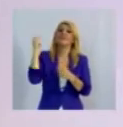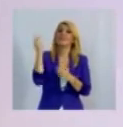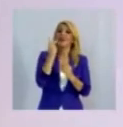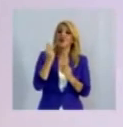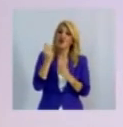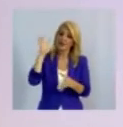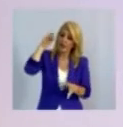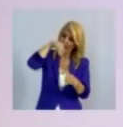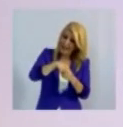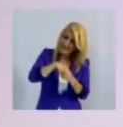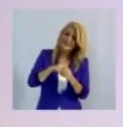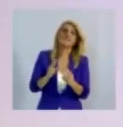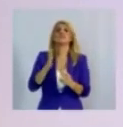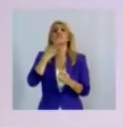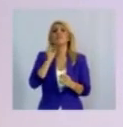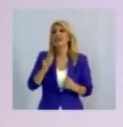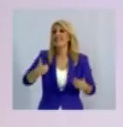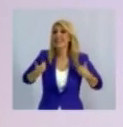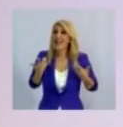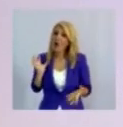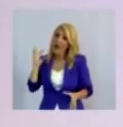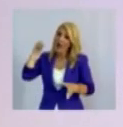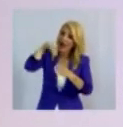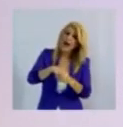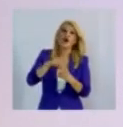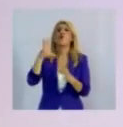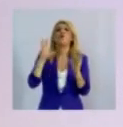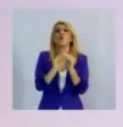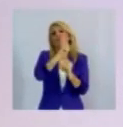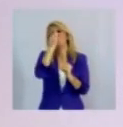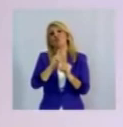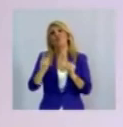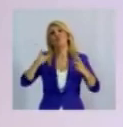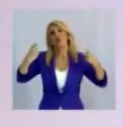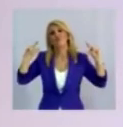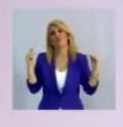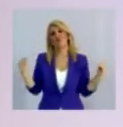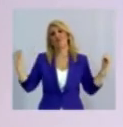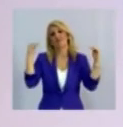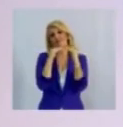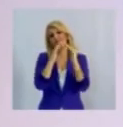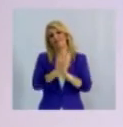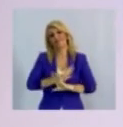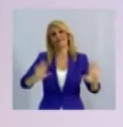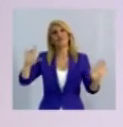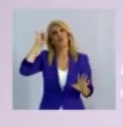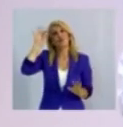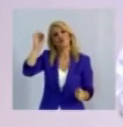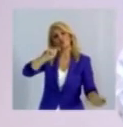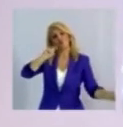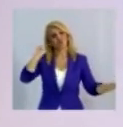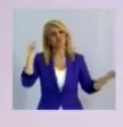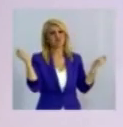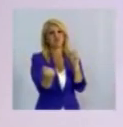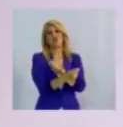δημοκρατικό βίο. Αλλά και μόνο έτσι θα επιταχύνουμε τα βήματά μας για μια πιο πράσινη και πιο ψηφιακή Ευρώπη.